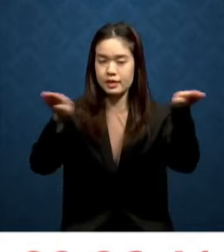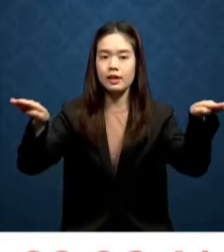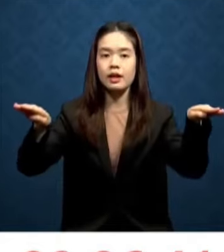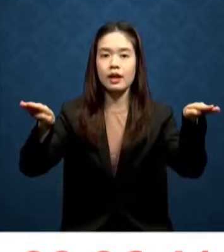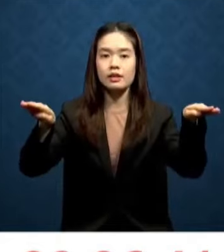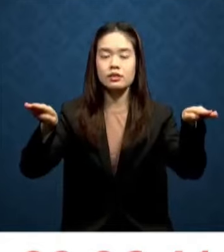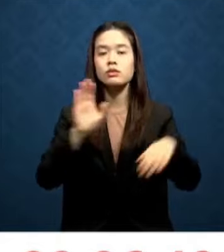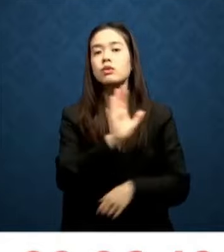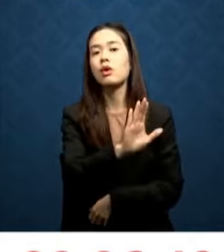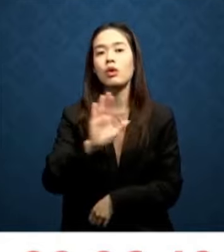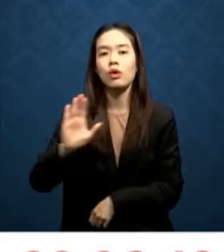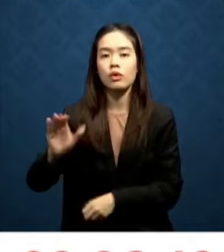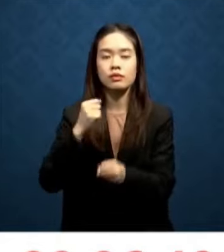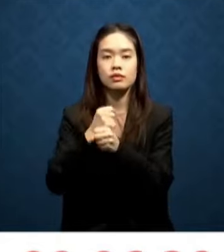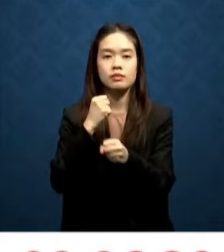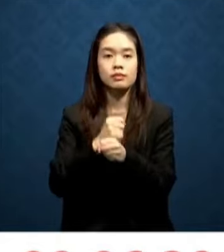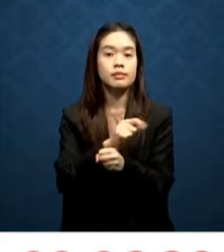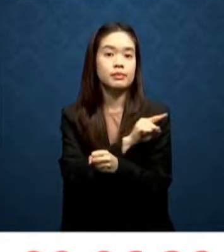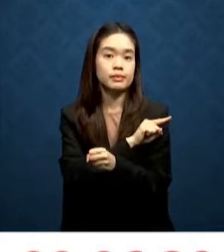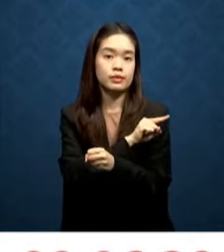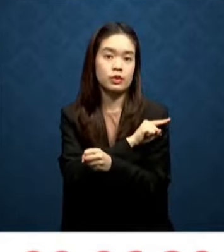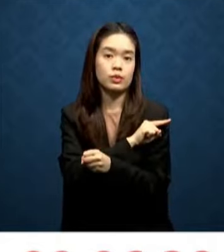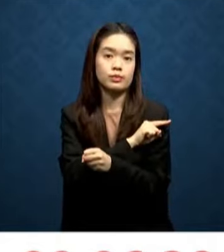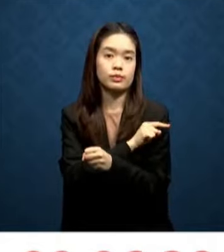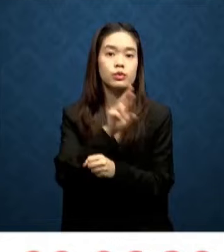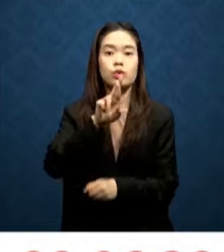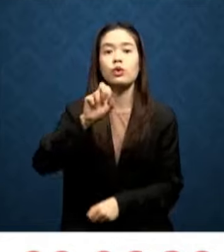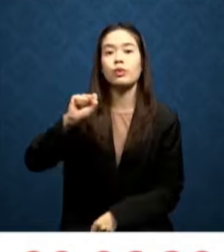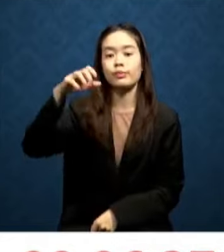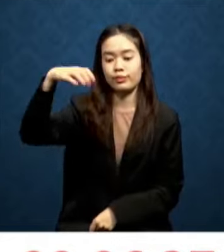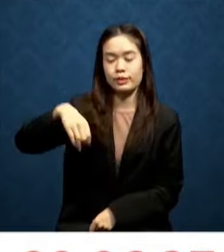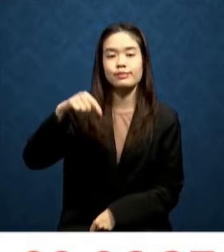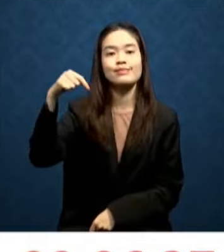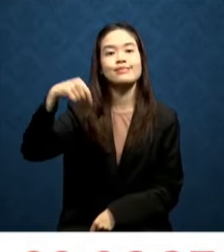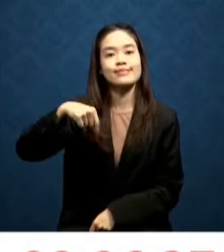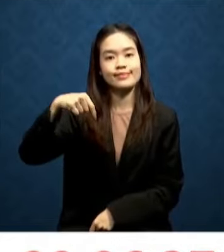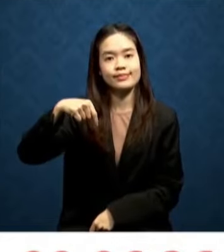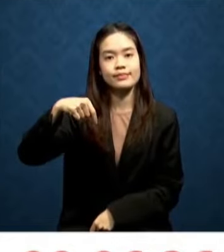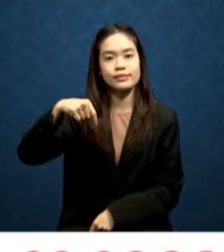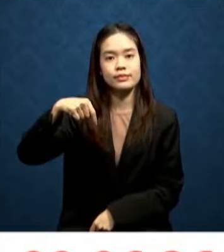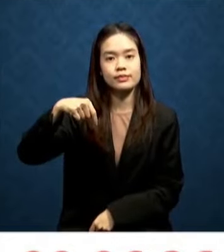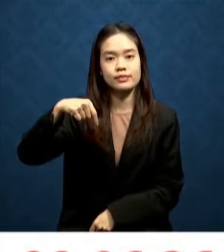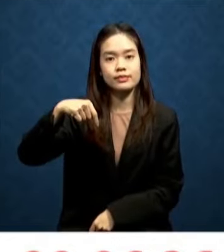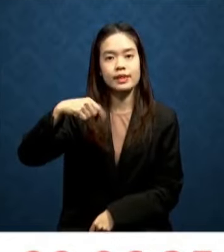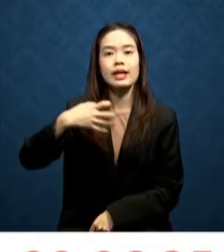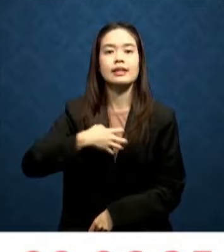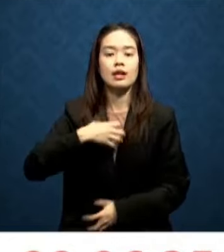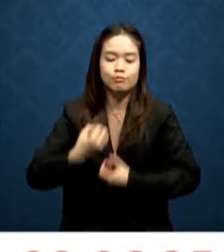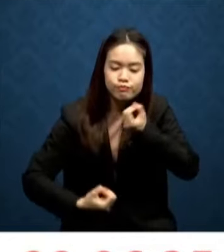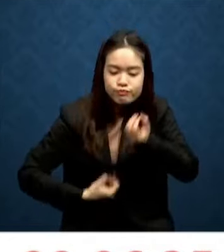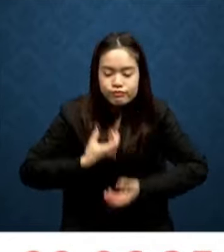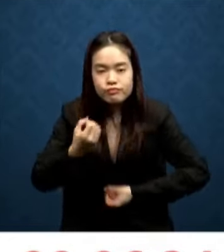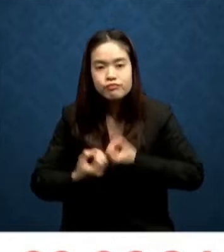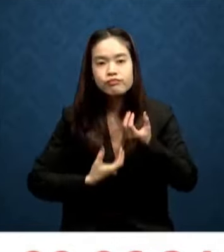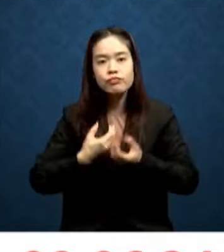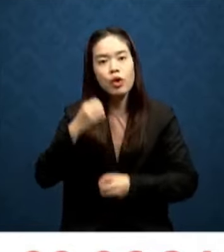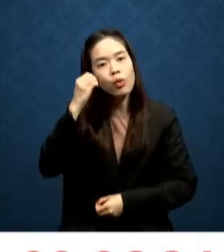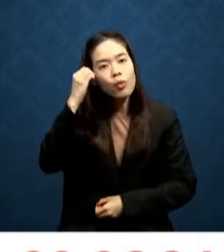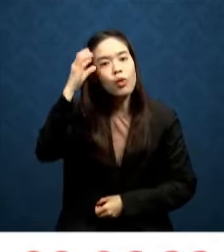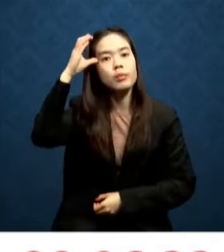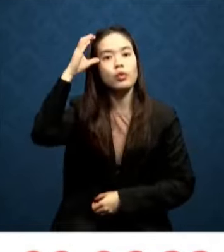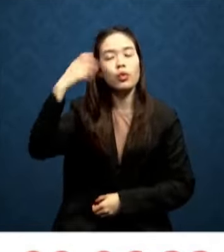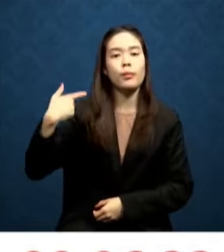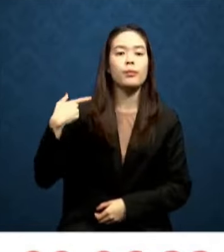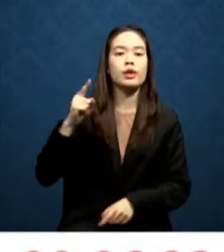ไปให้การทำหน้าที่ในสภาแห่งนี้เป็นการนำเสนอเนื้อหาสาระ